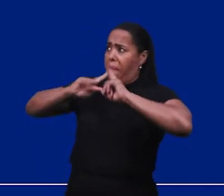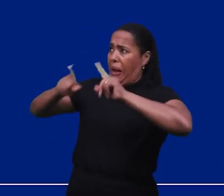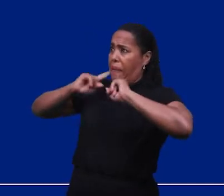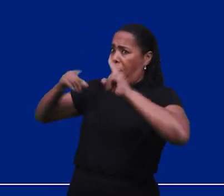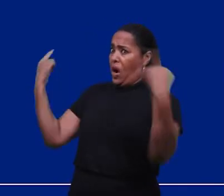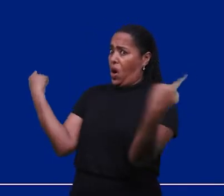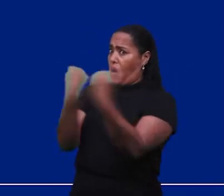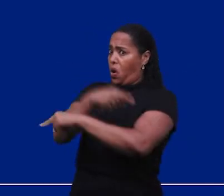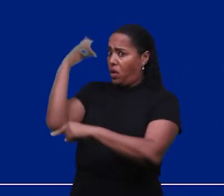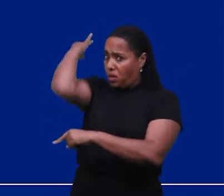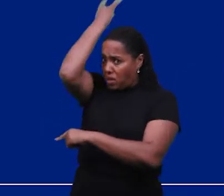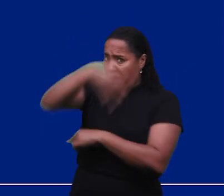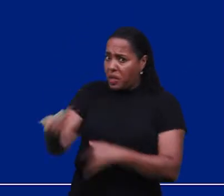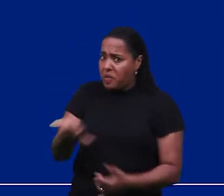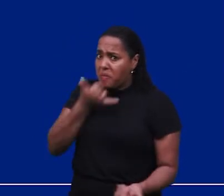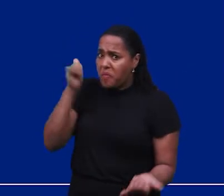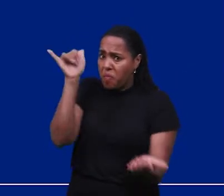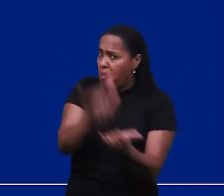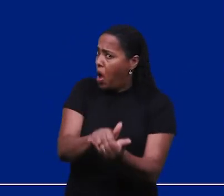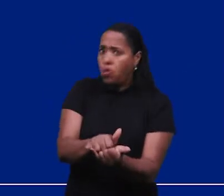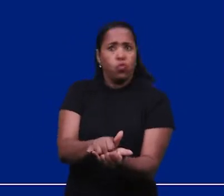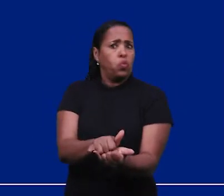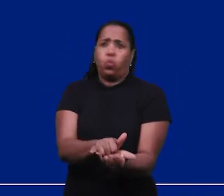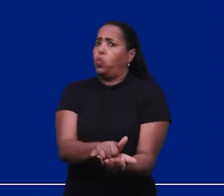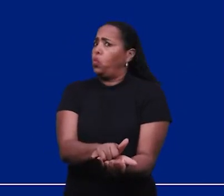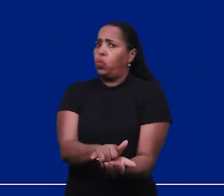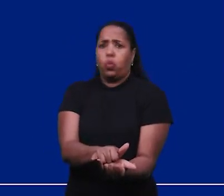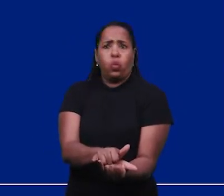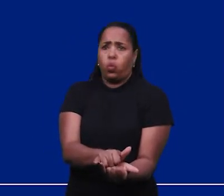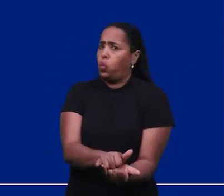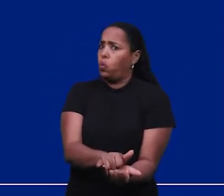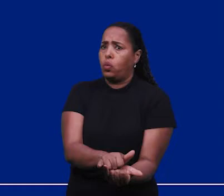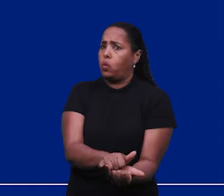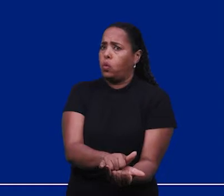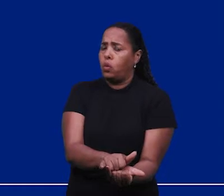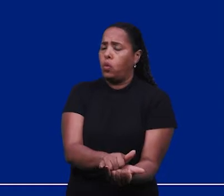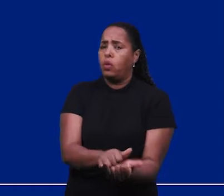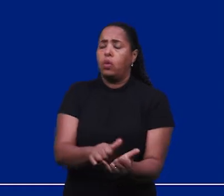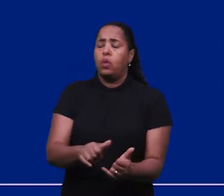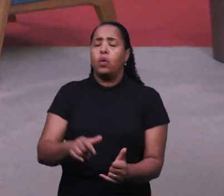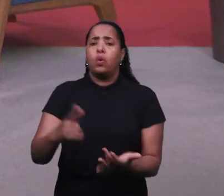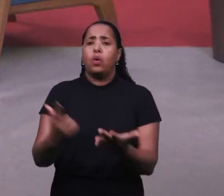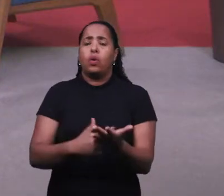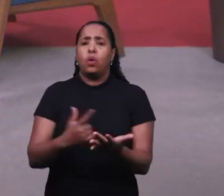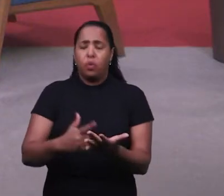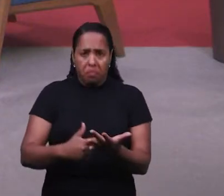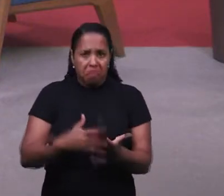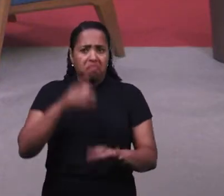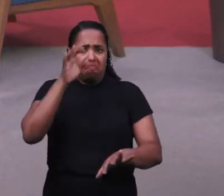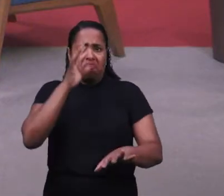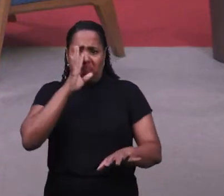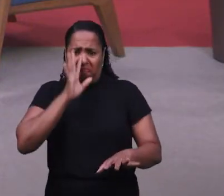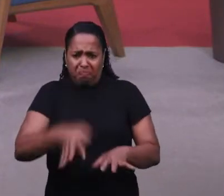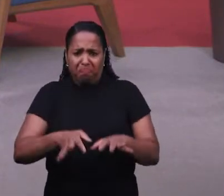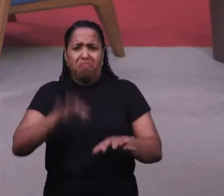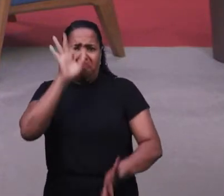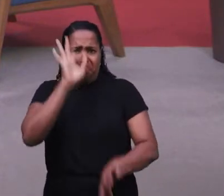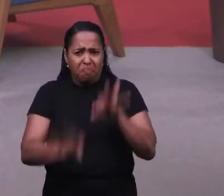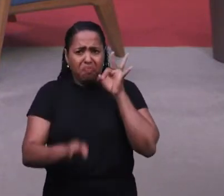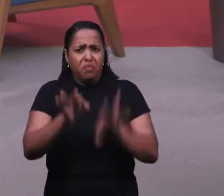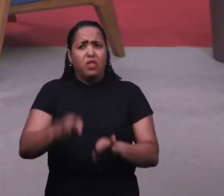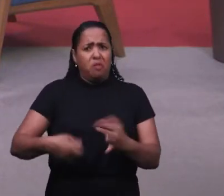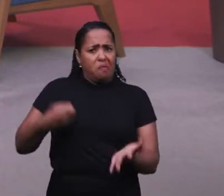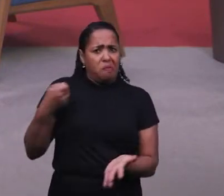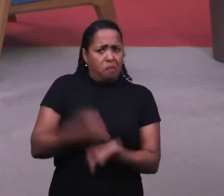la blasphème contre l'esprit ne sera pas pardonnée aux hommes. C'est un jugement ferme, n'est-ce